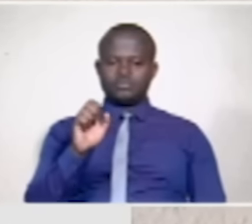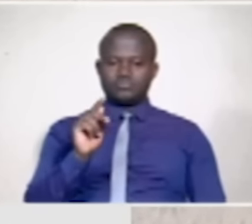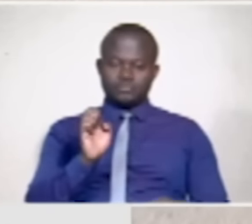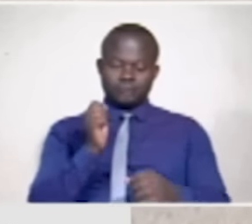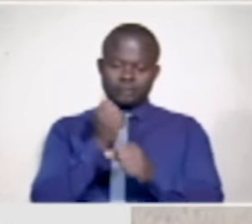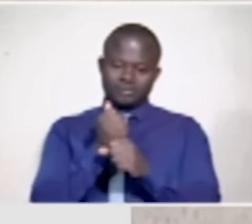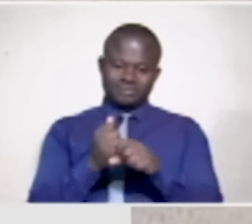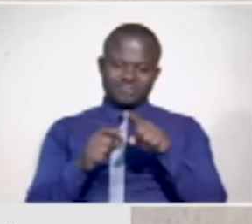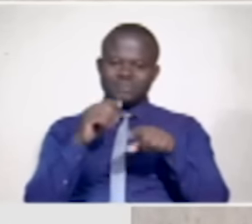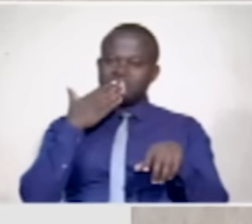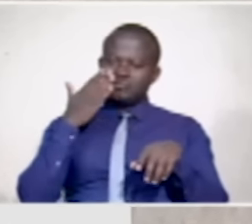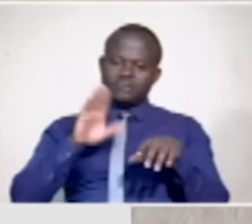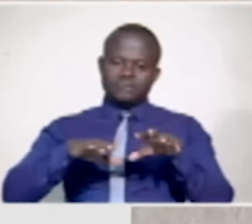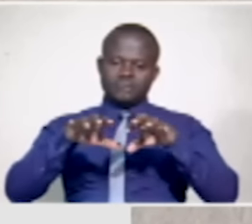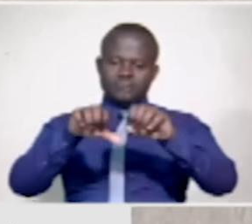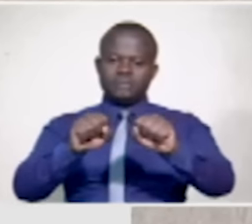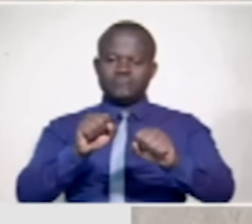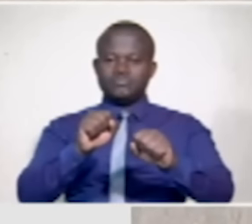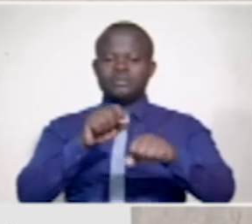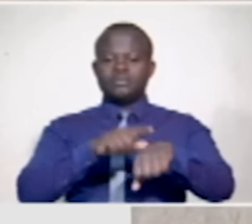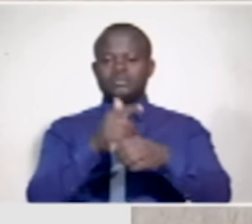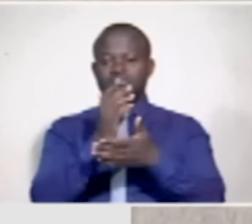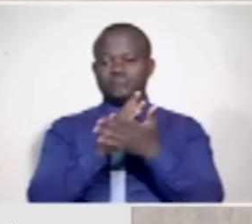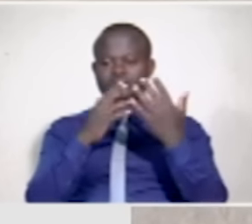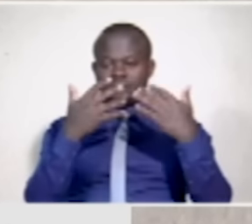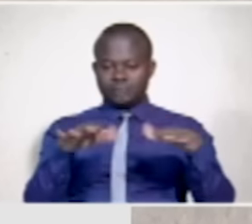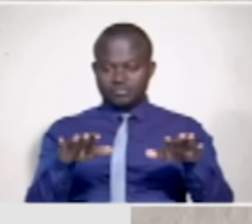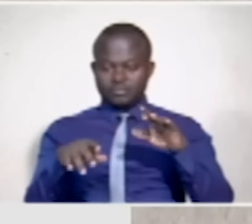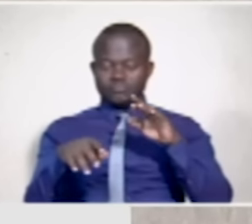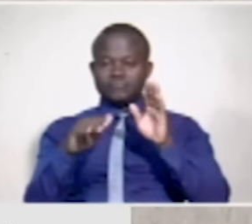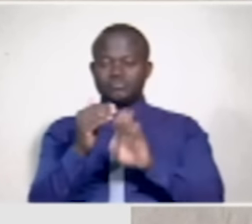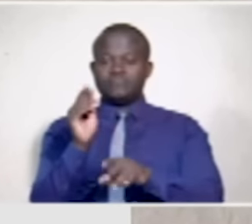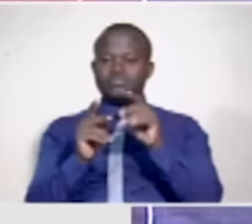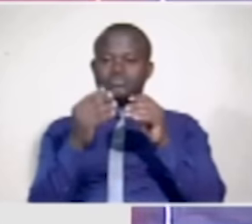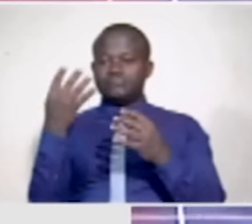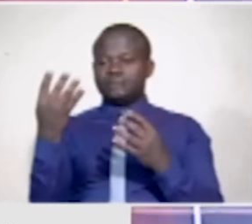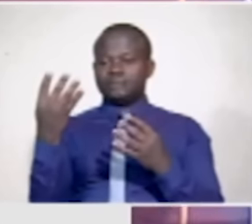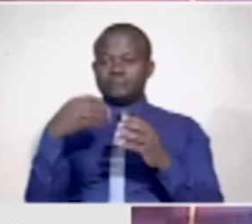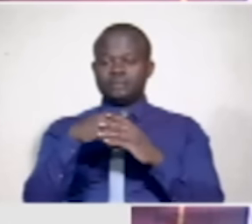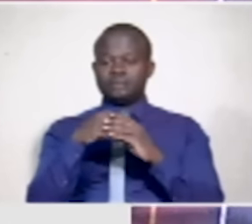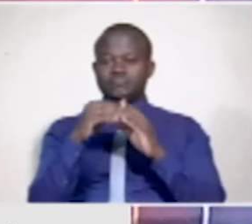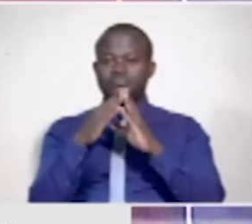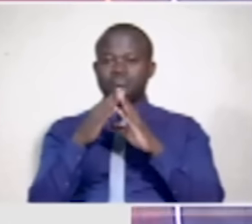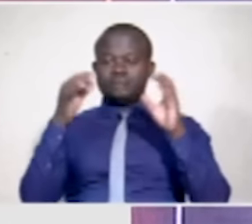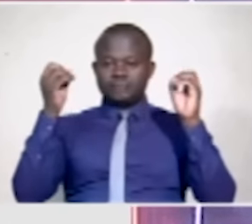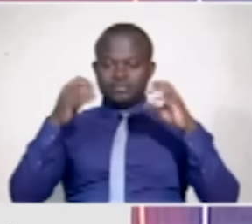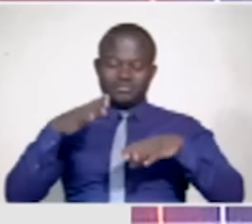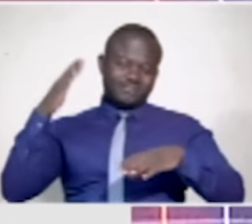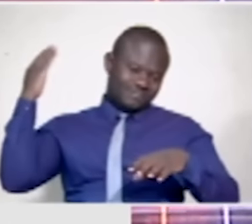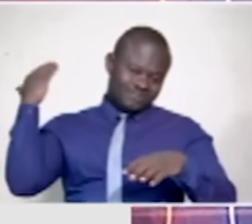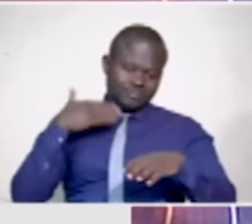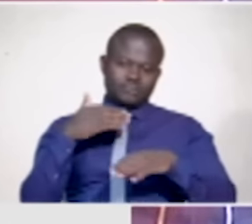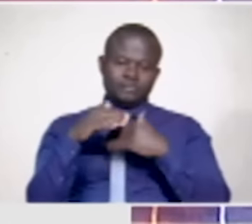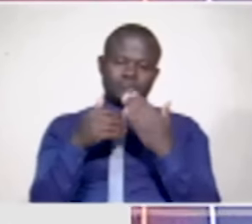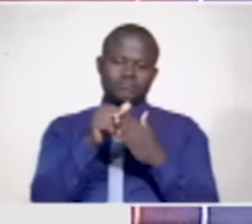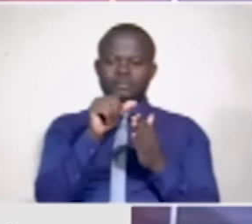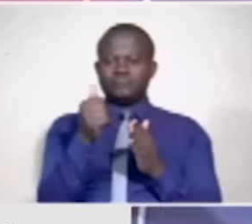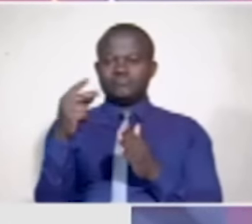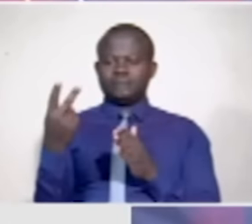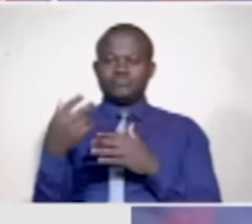by'ubwicanyi bukabije. Yatawe muri yombi amaze kwica abaturage bane mu bice bitandukanye by'umujyi wa Kigali. Abaciye imitwe abandi